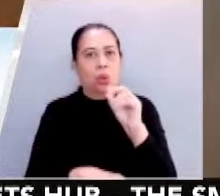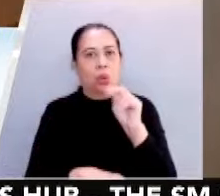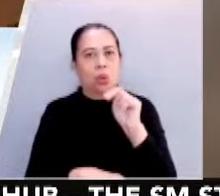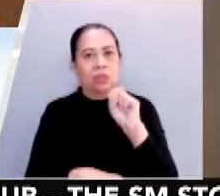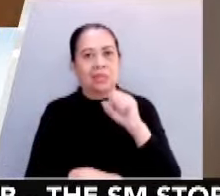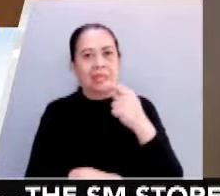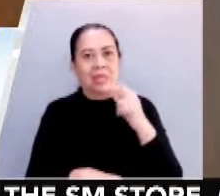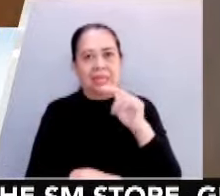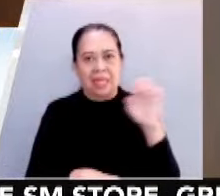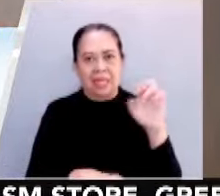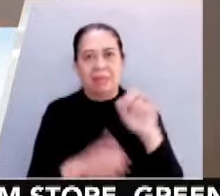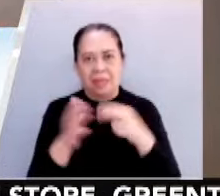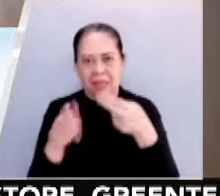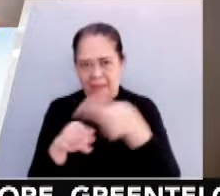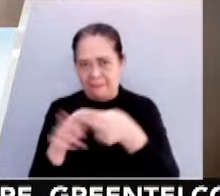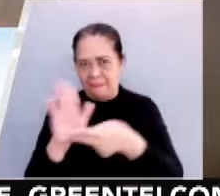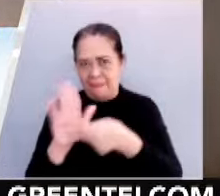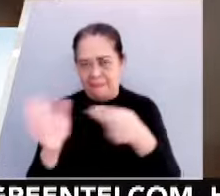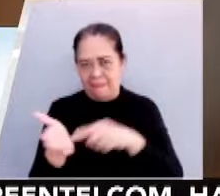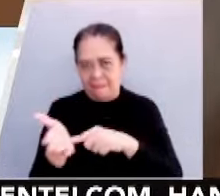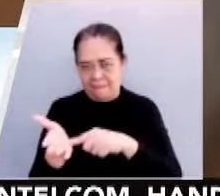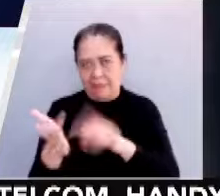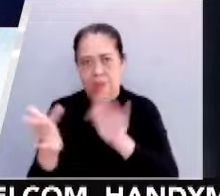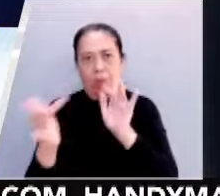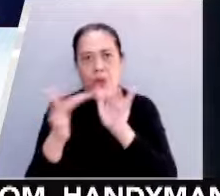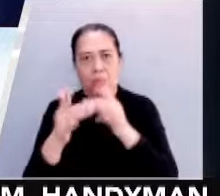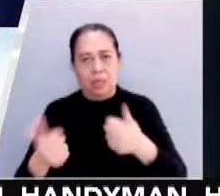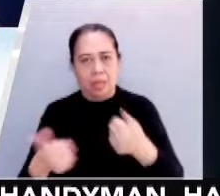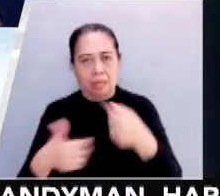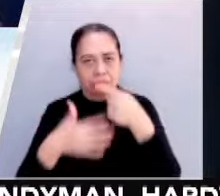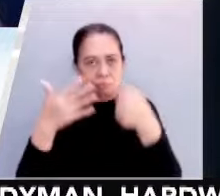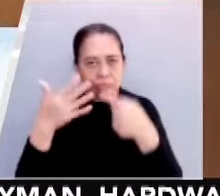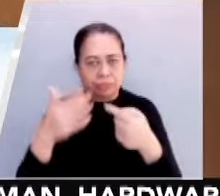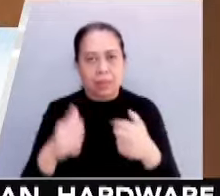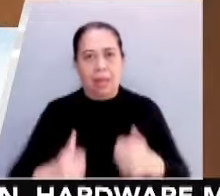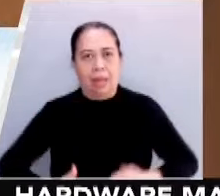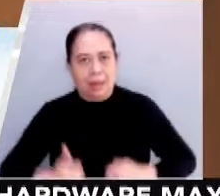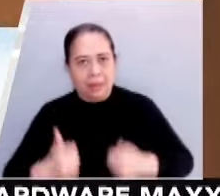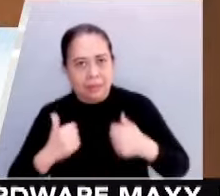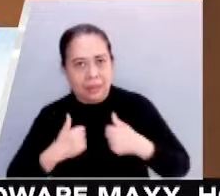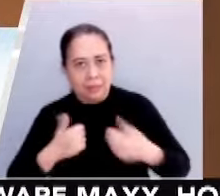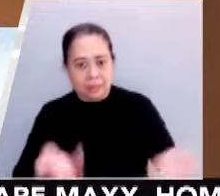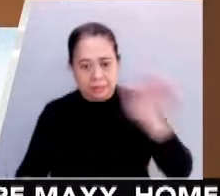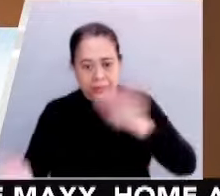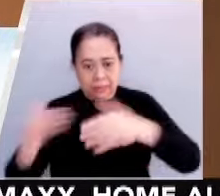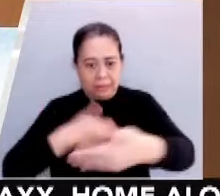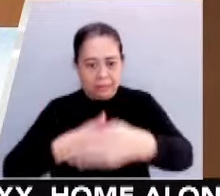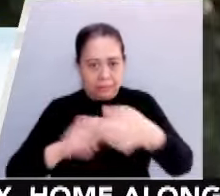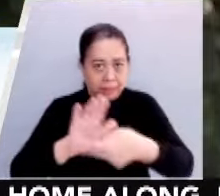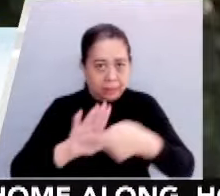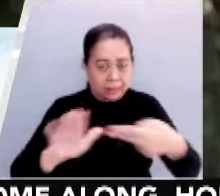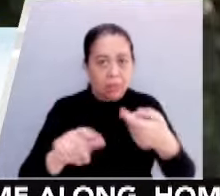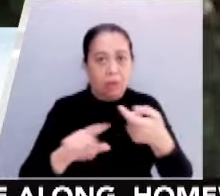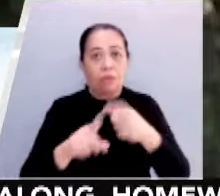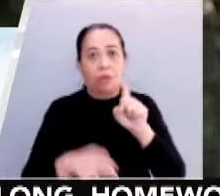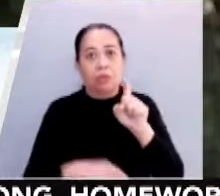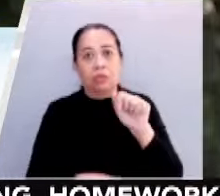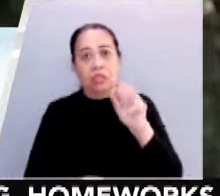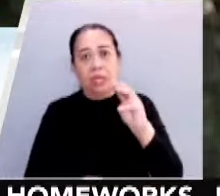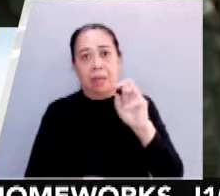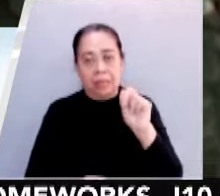Nakalagay kasi ang pangalan ni D, contact details at address sa mismong packing list mula sa Xiamen, China. The